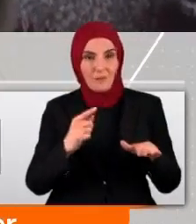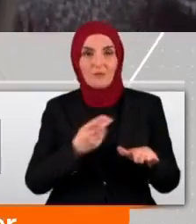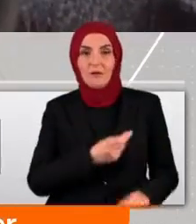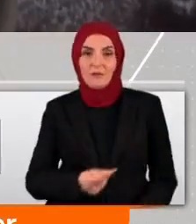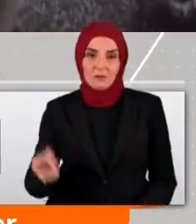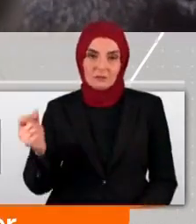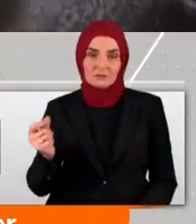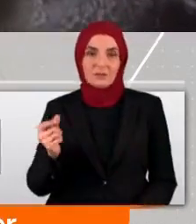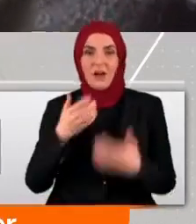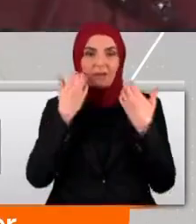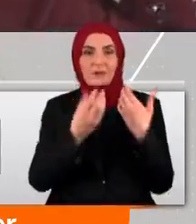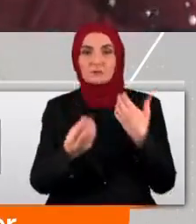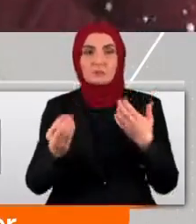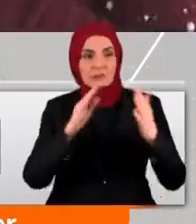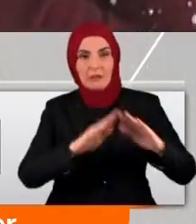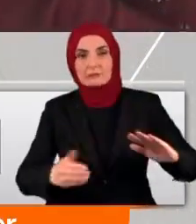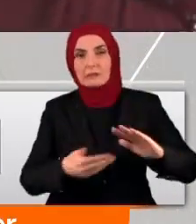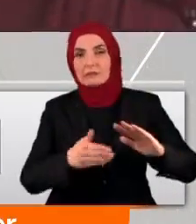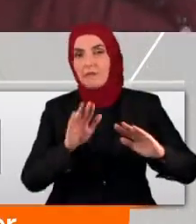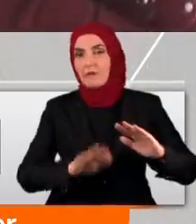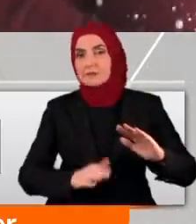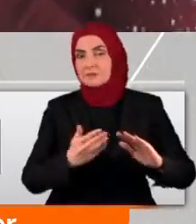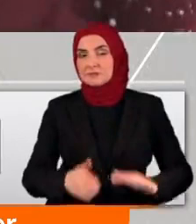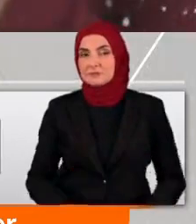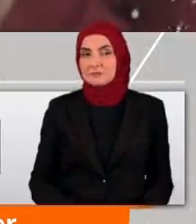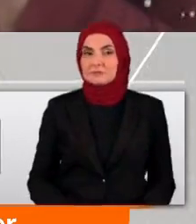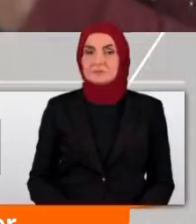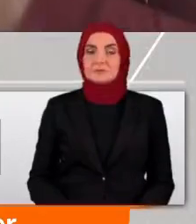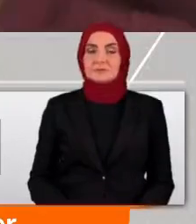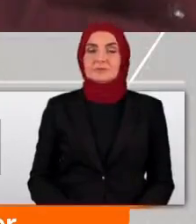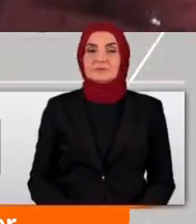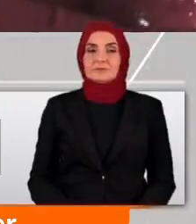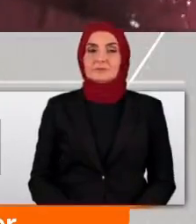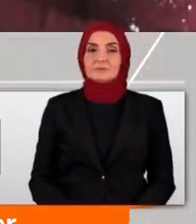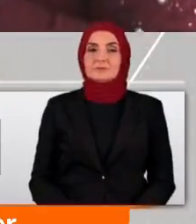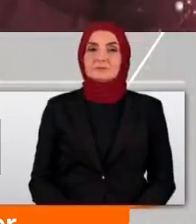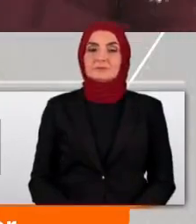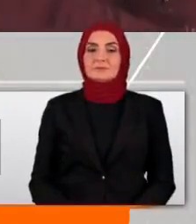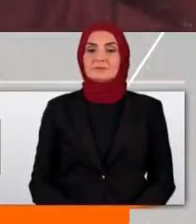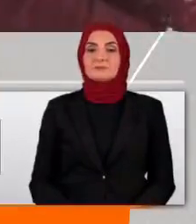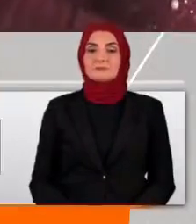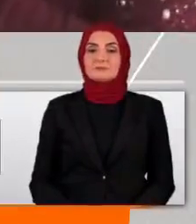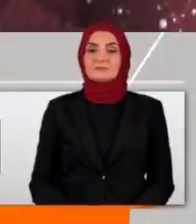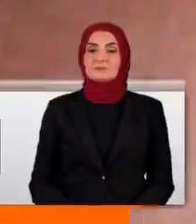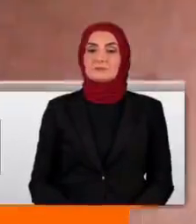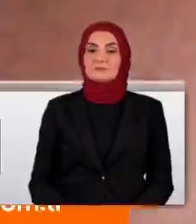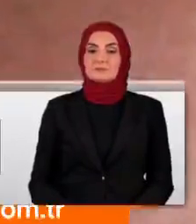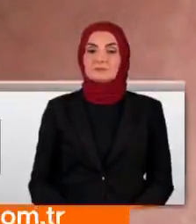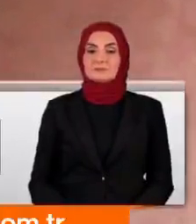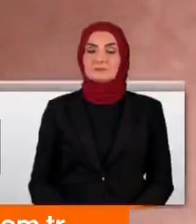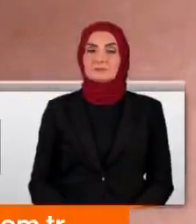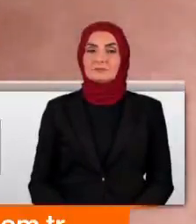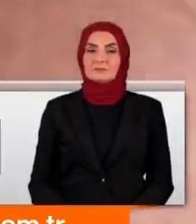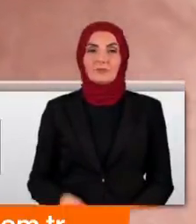hayvanı enkaz altında kaldı. Ben kızım enkaz altında kaldı, onu çıkartmaya gittiydik. Çıkartamadık. Telef